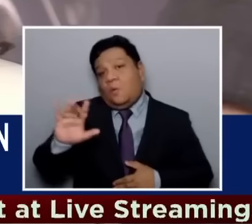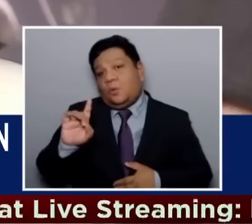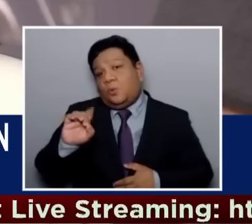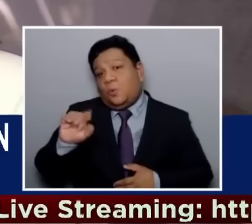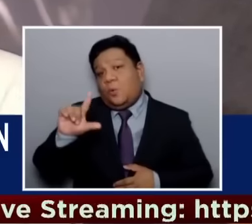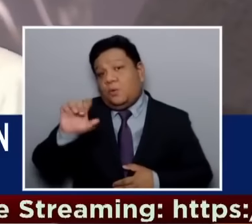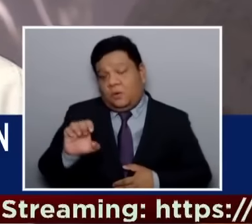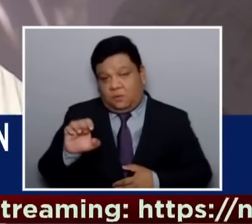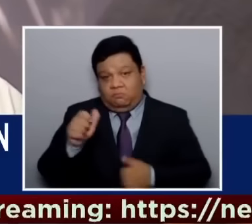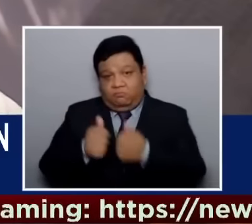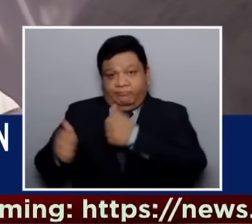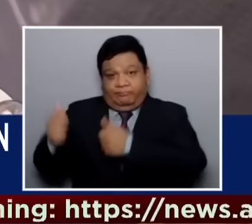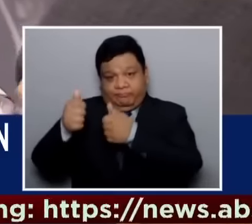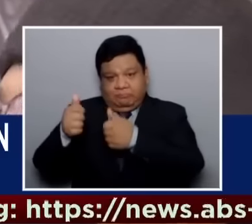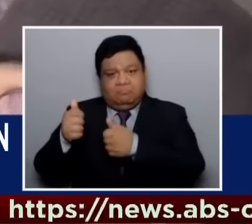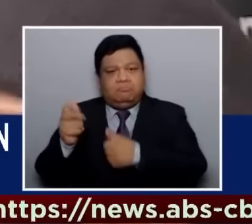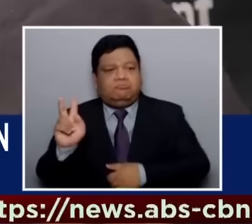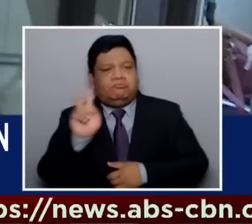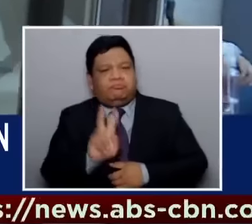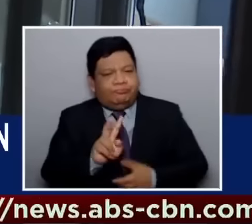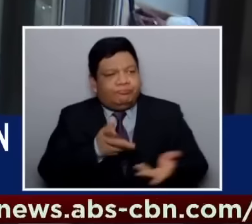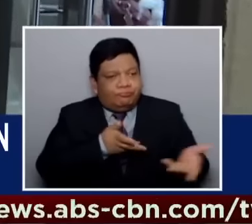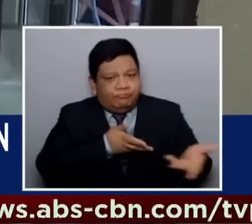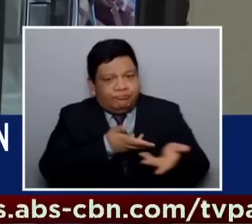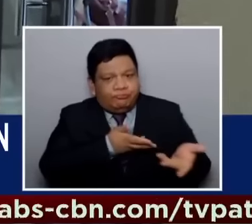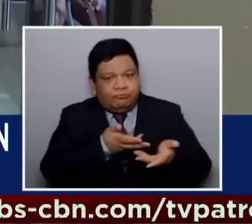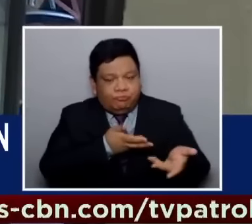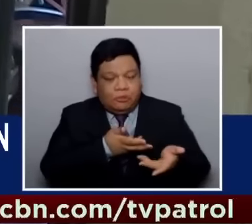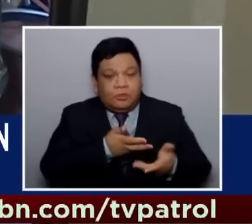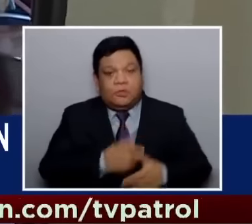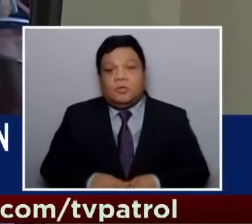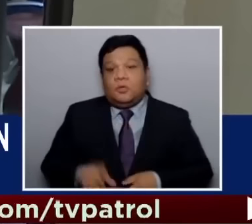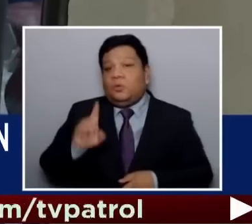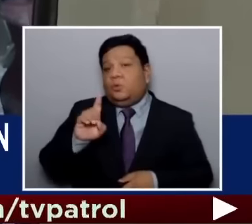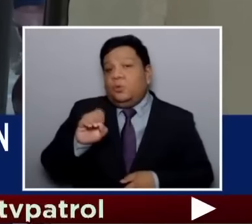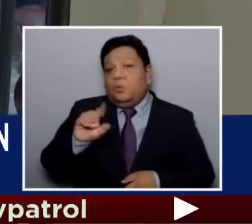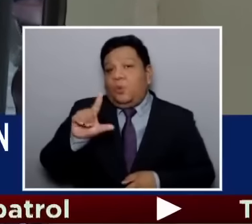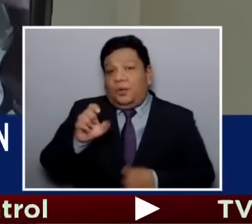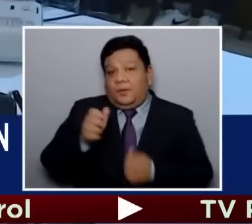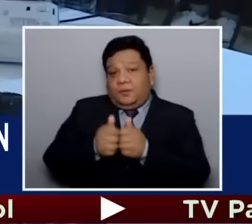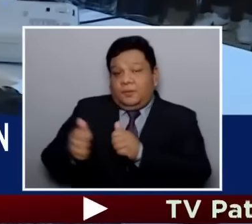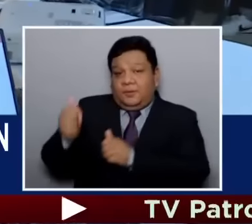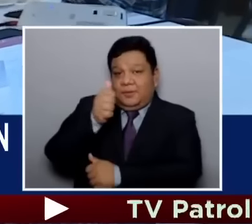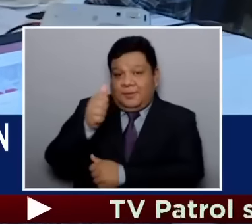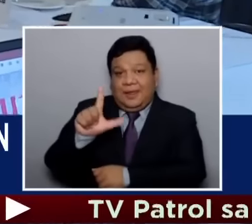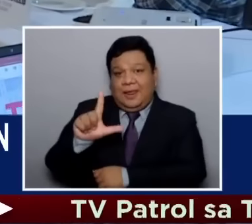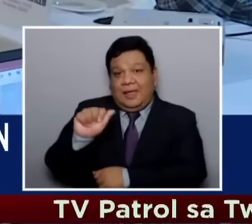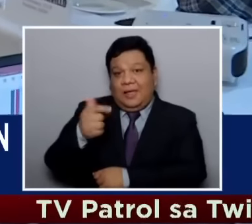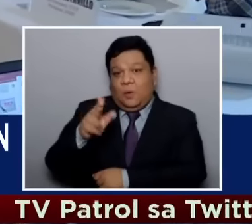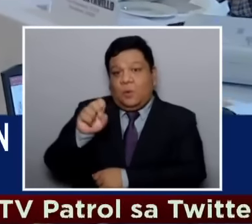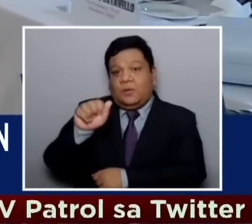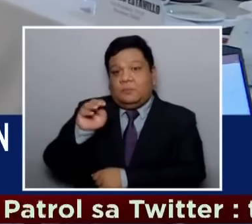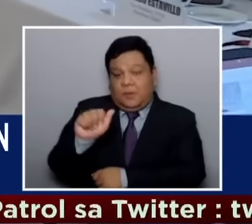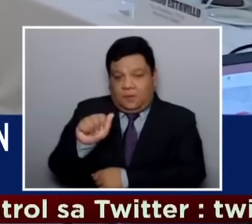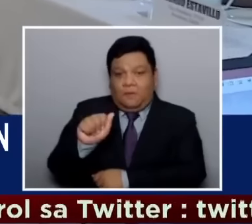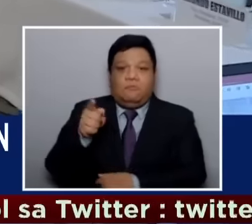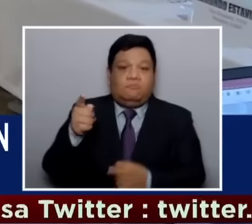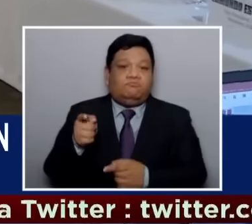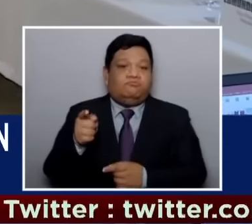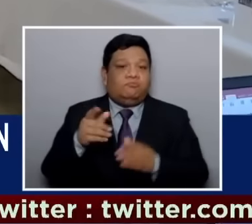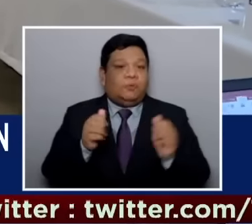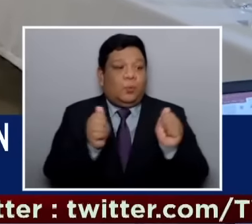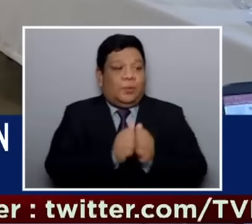mga grupo ng manggagawa sa isang dialogo. Si Labor Secretary Bienvenido Benny Laguesma, ang Trade Union Congress of the